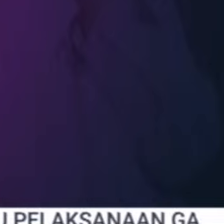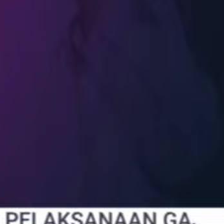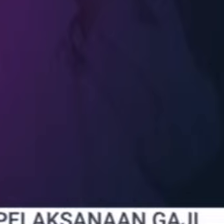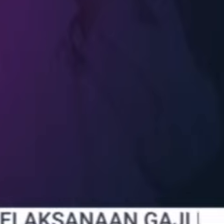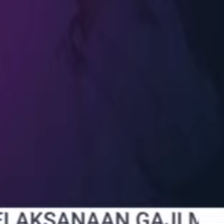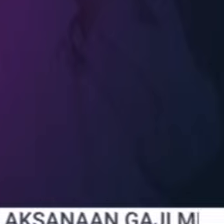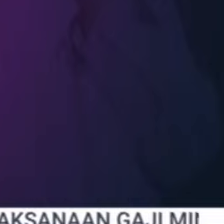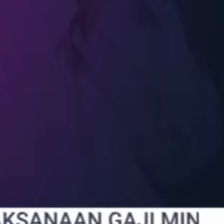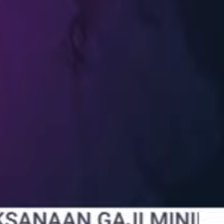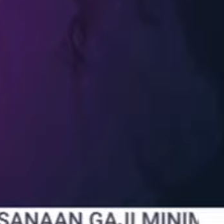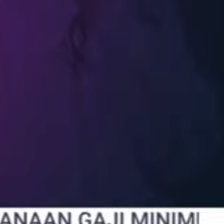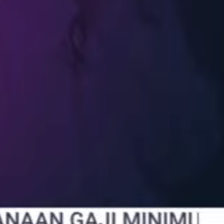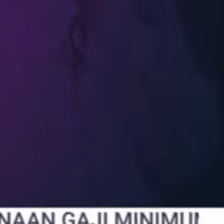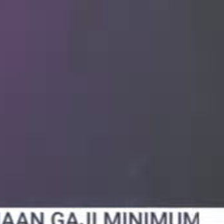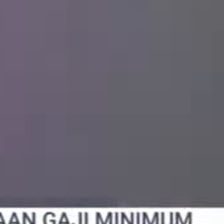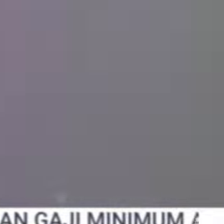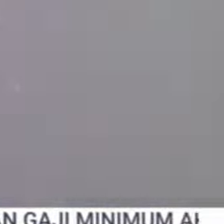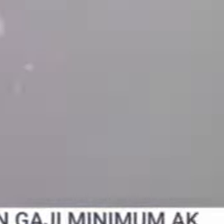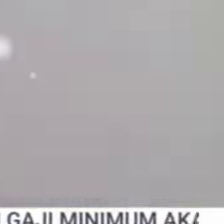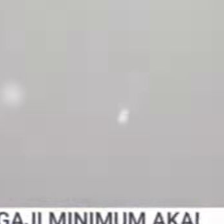untuk semua